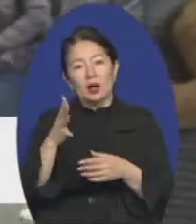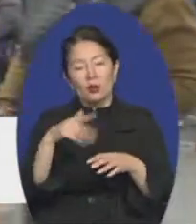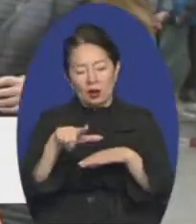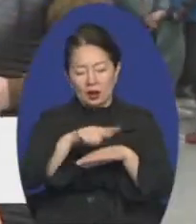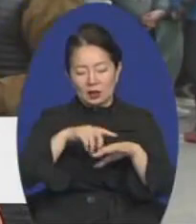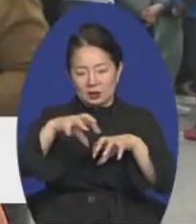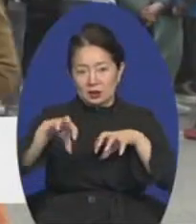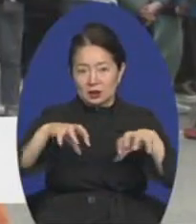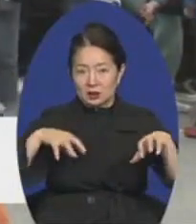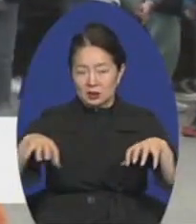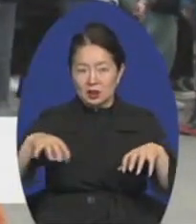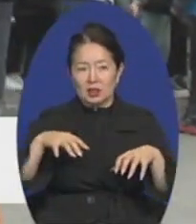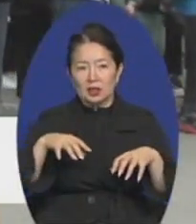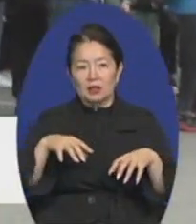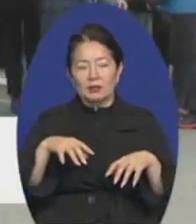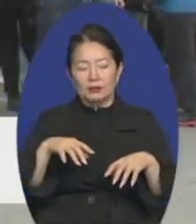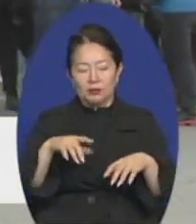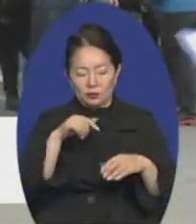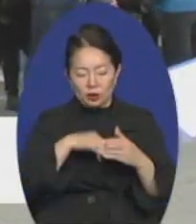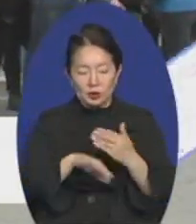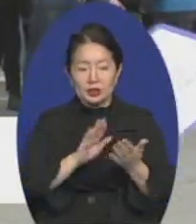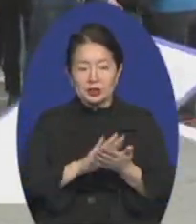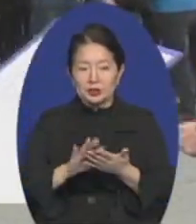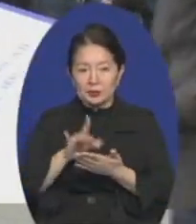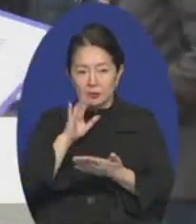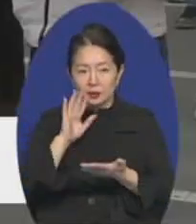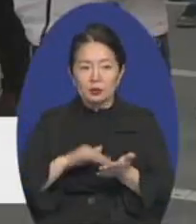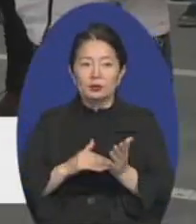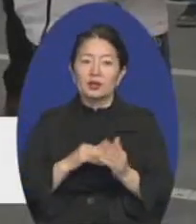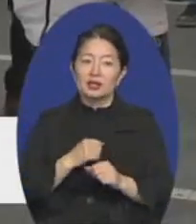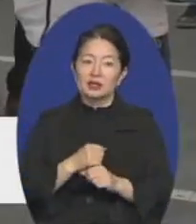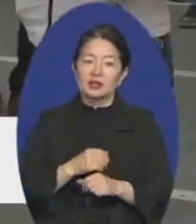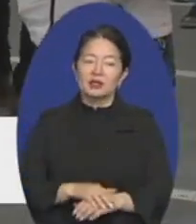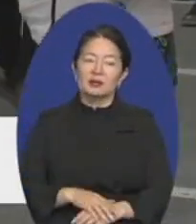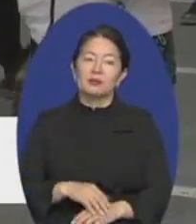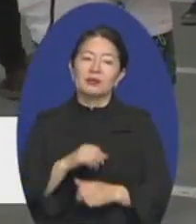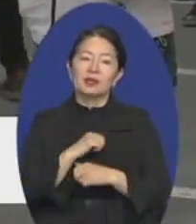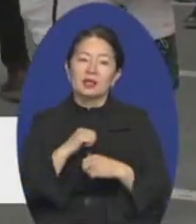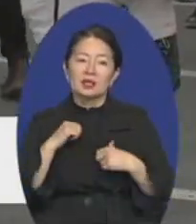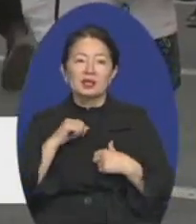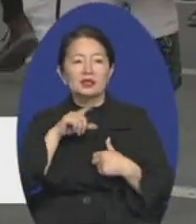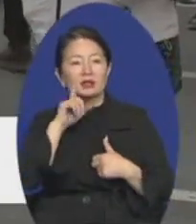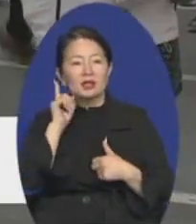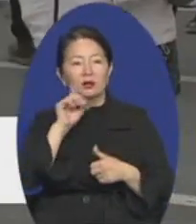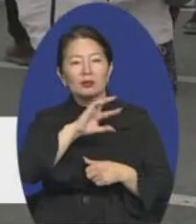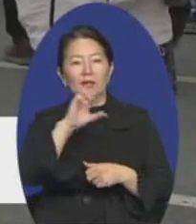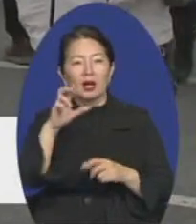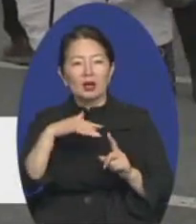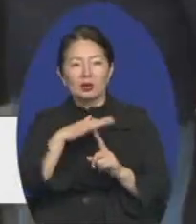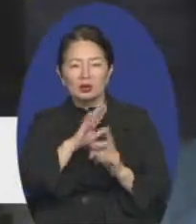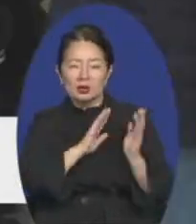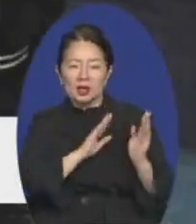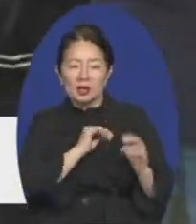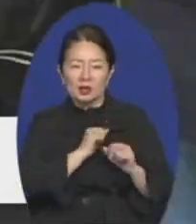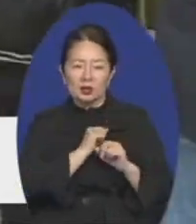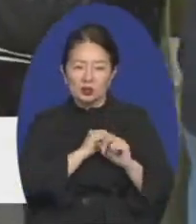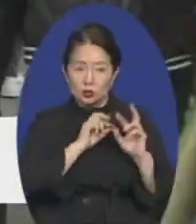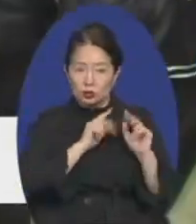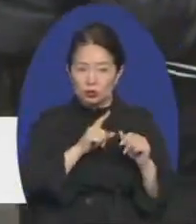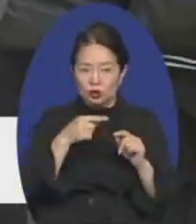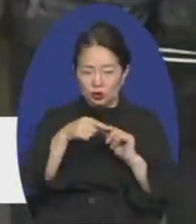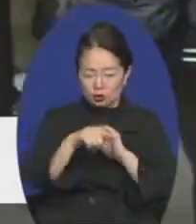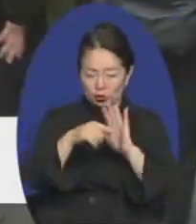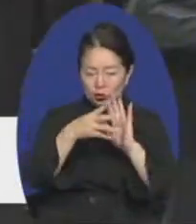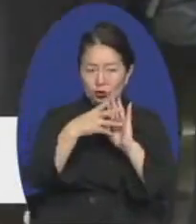5 байршил донд 5 байршил дотор бол цэвэрлэгийг хийхэд төлөвлөж ажиллаж байна. За иргэд залуучуудын байгаль орчинд хандах хандлагыг өөрчилснөөр